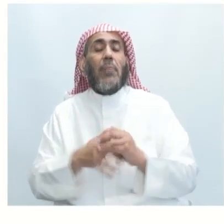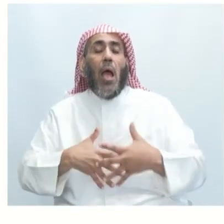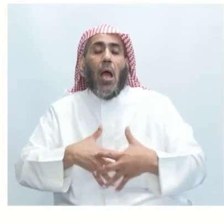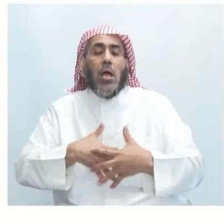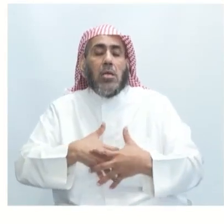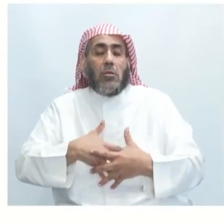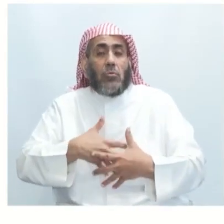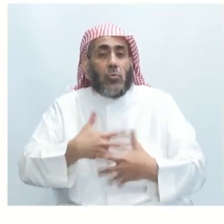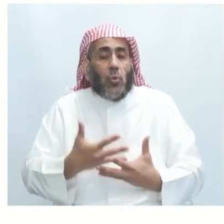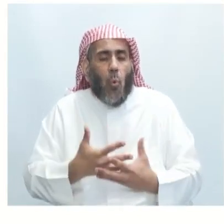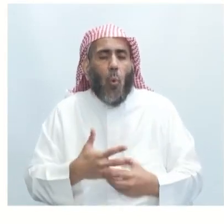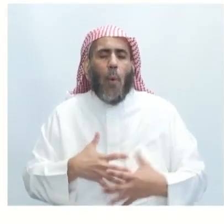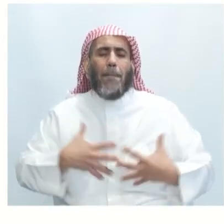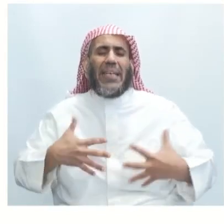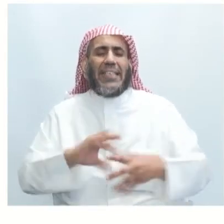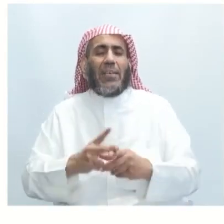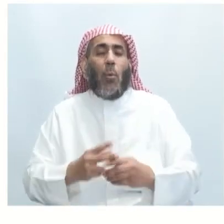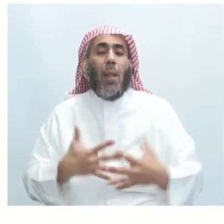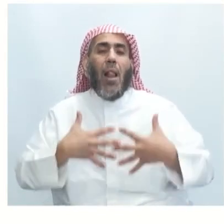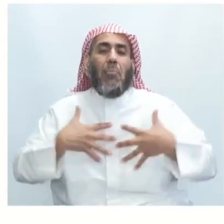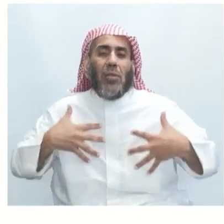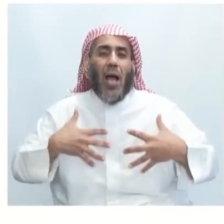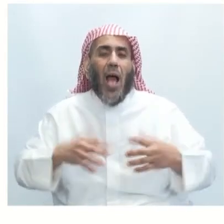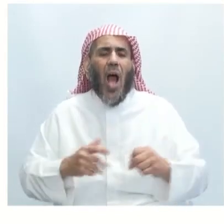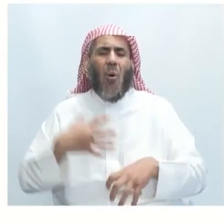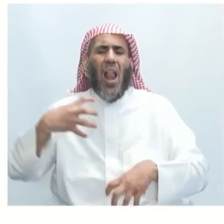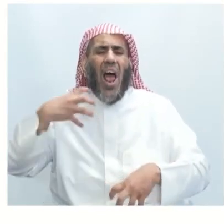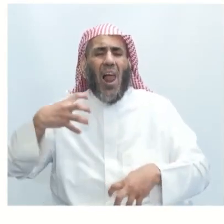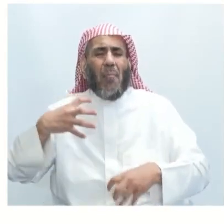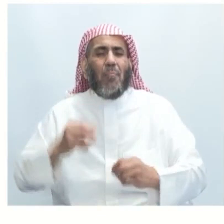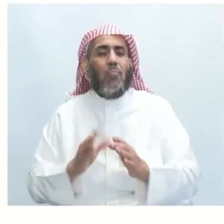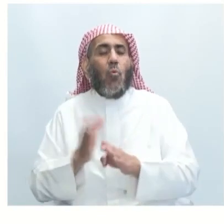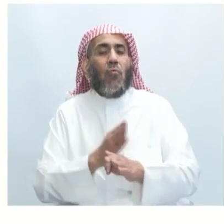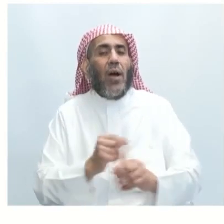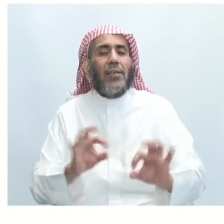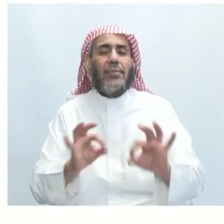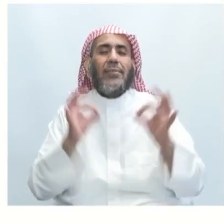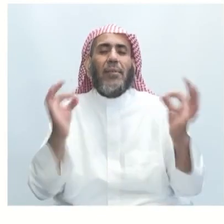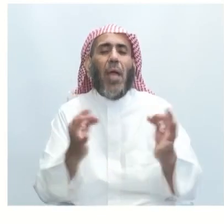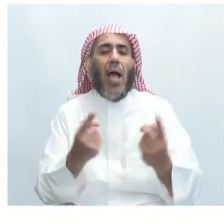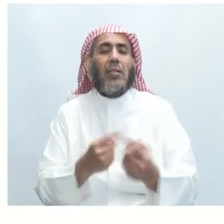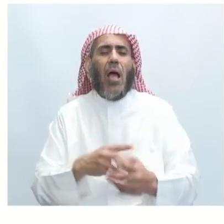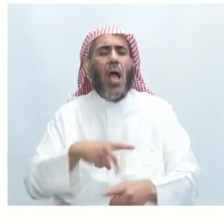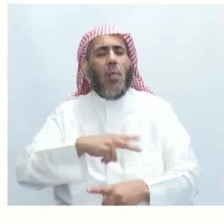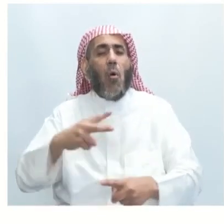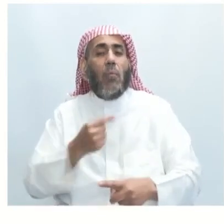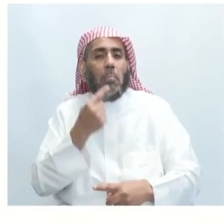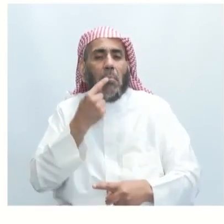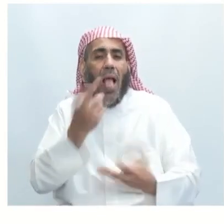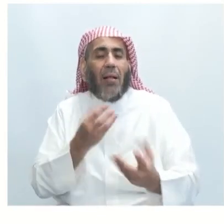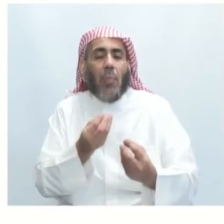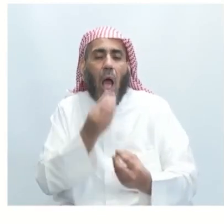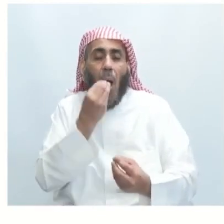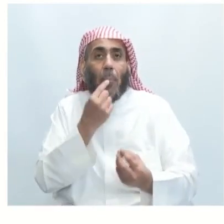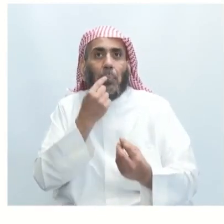ينتجه من احساس سواء بالمتعه او الالم وفقا لطبيعه الموقف تذوقنا طعام